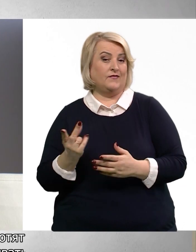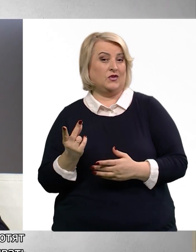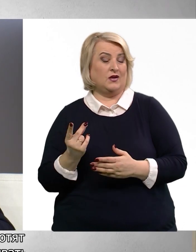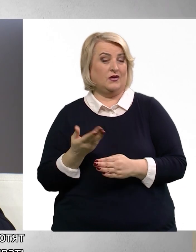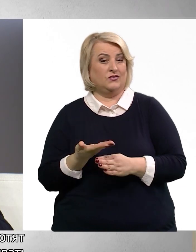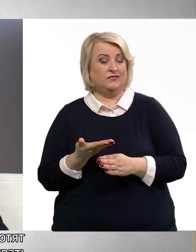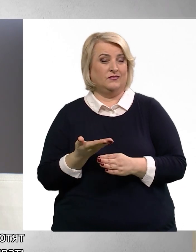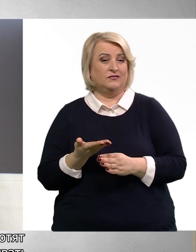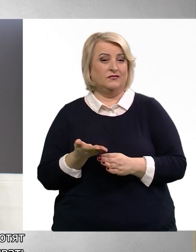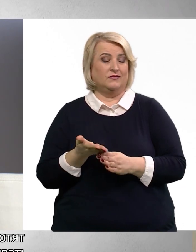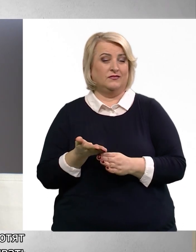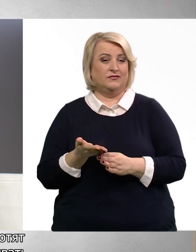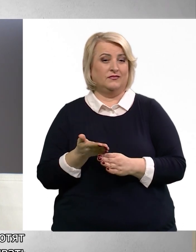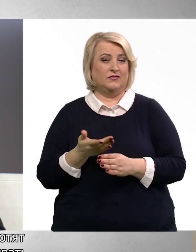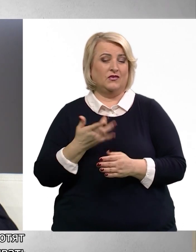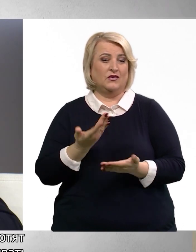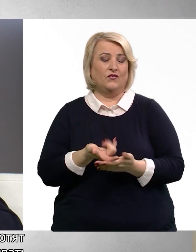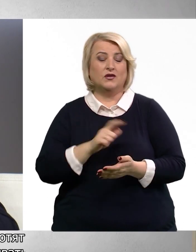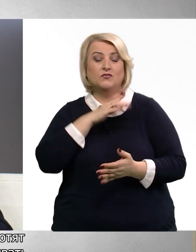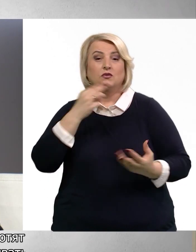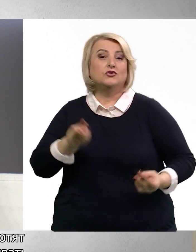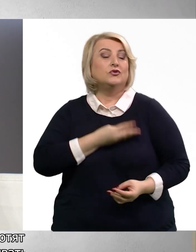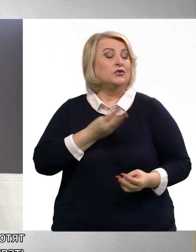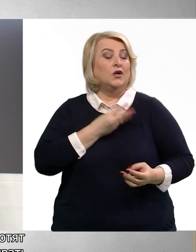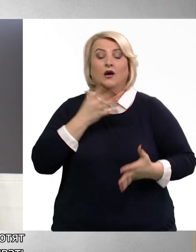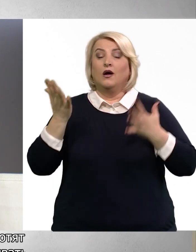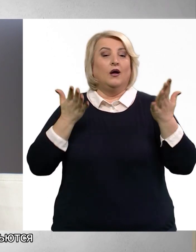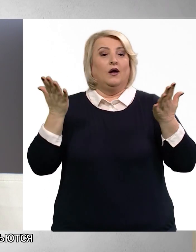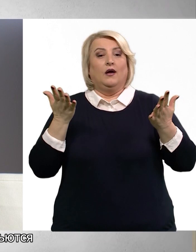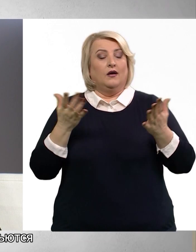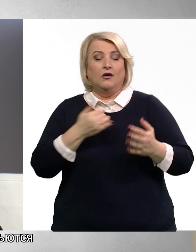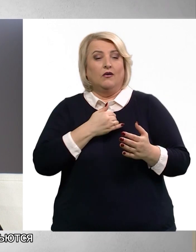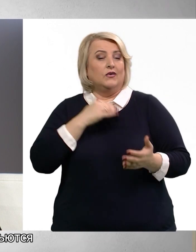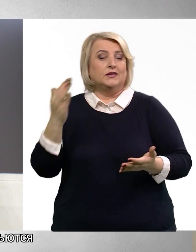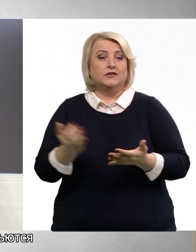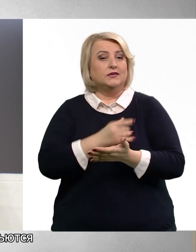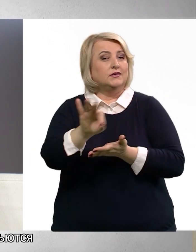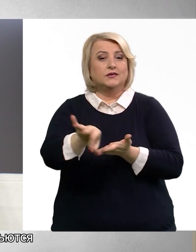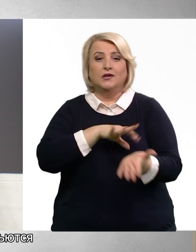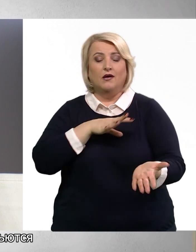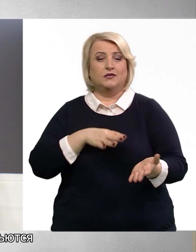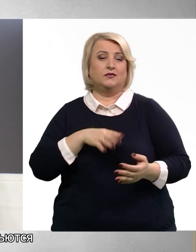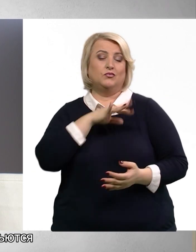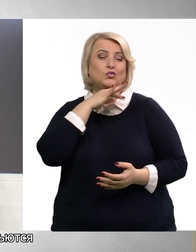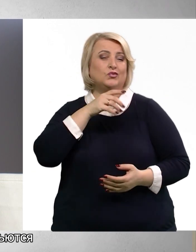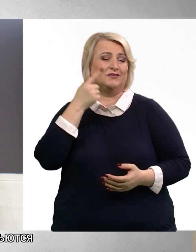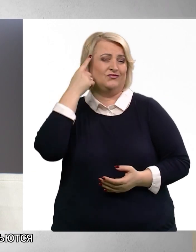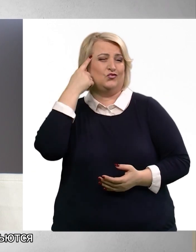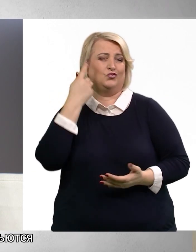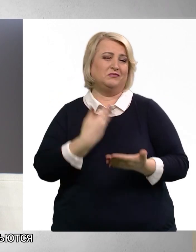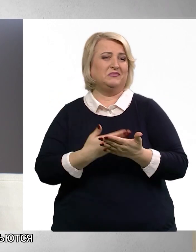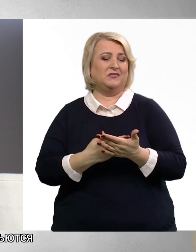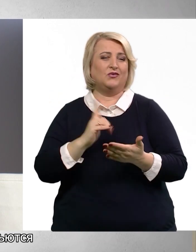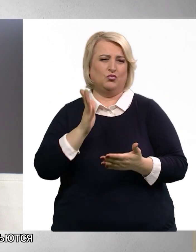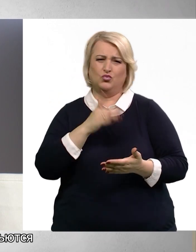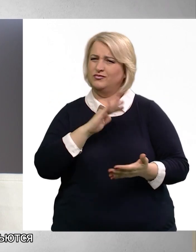Foarte mulți se avântă, foarte mulți vor să câștige imediat, foarte mult multora le pare că